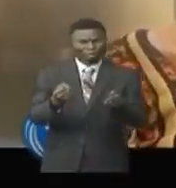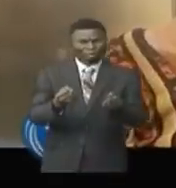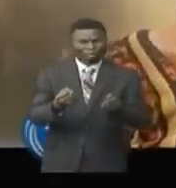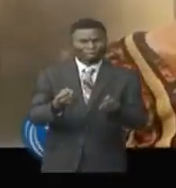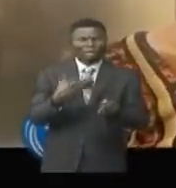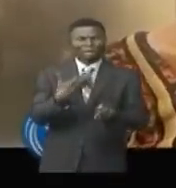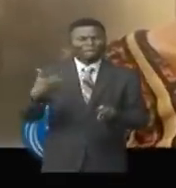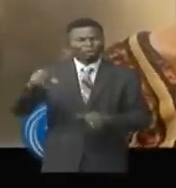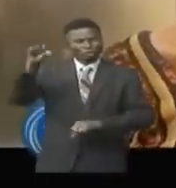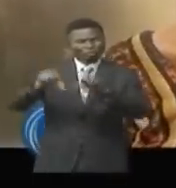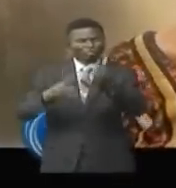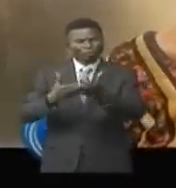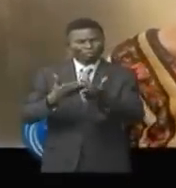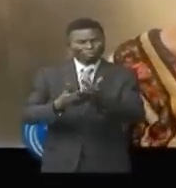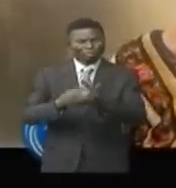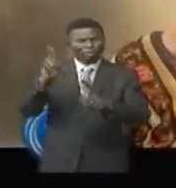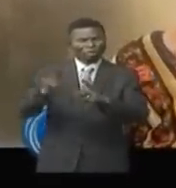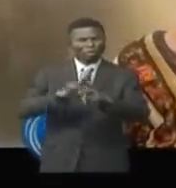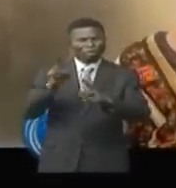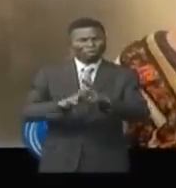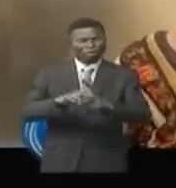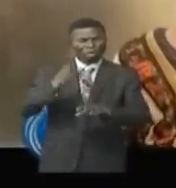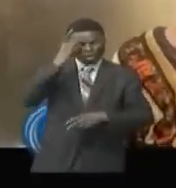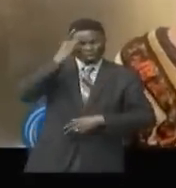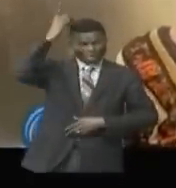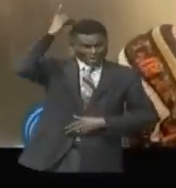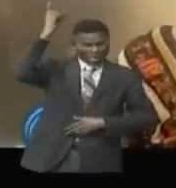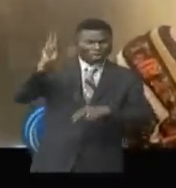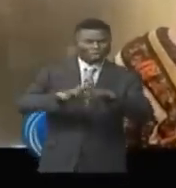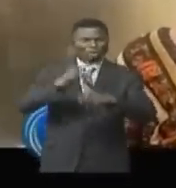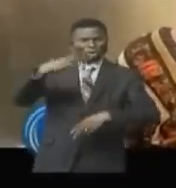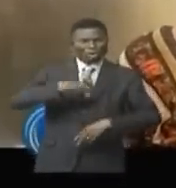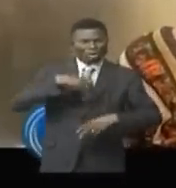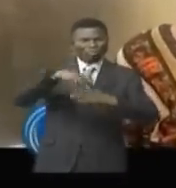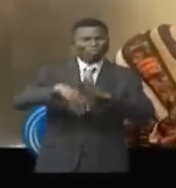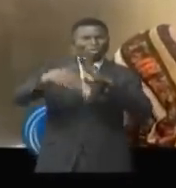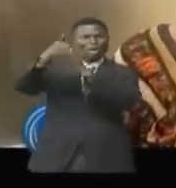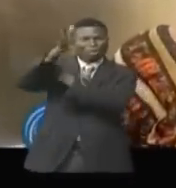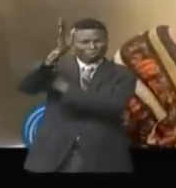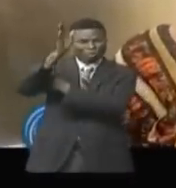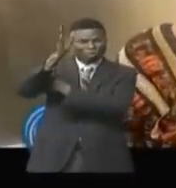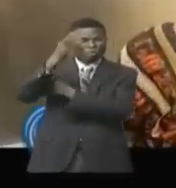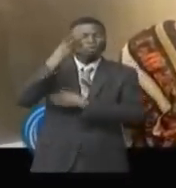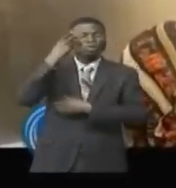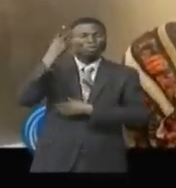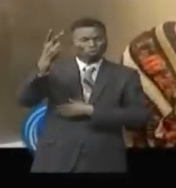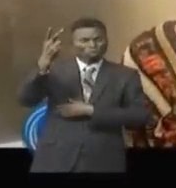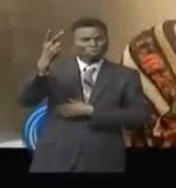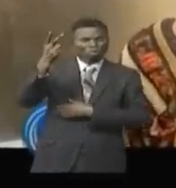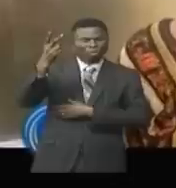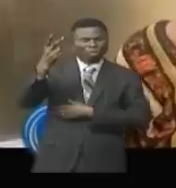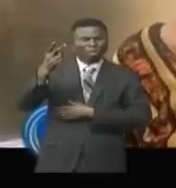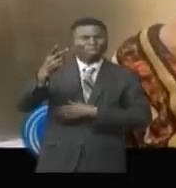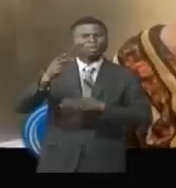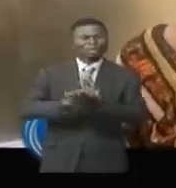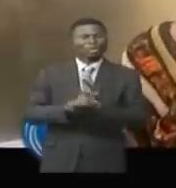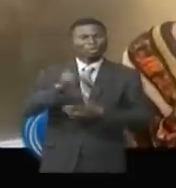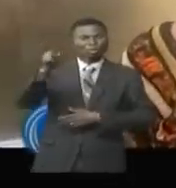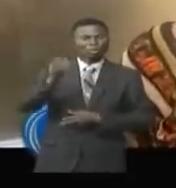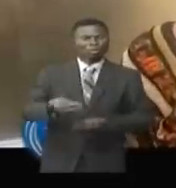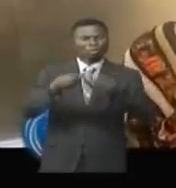interdits. Daniel a utilisé sa foi en Dieu pour voir les rois qui avaient déjà leur